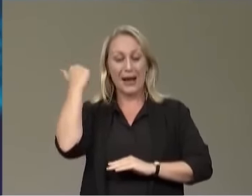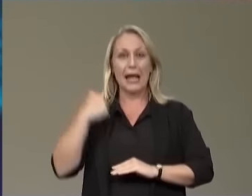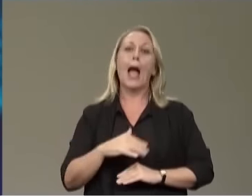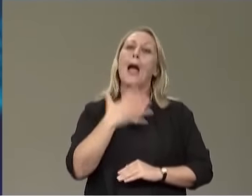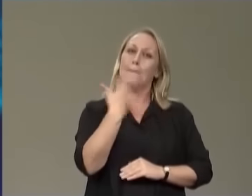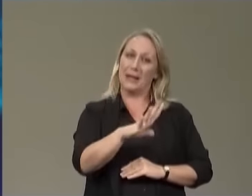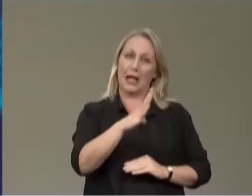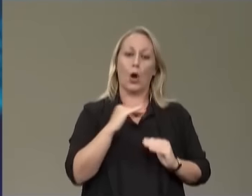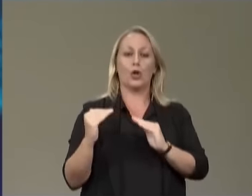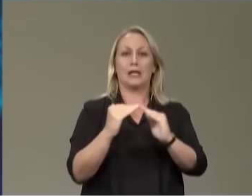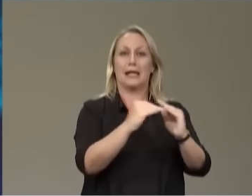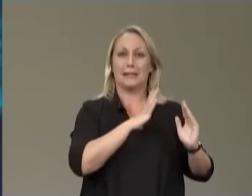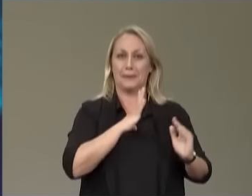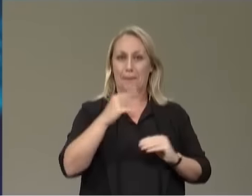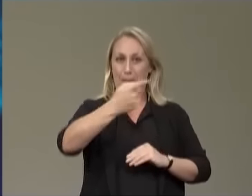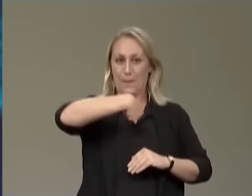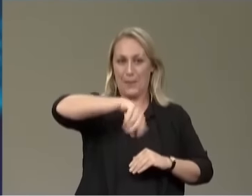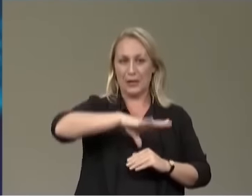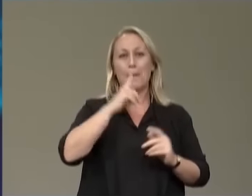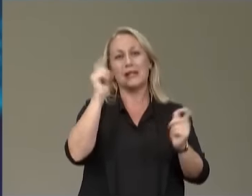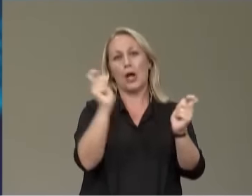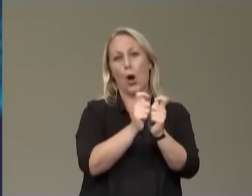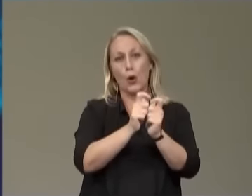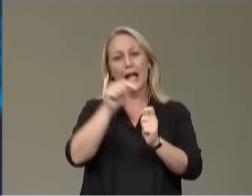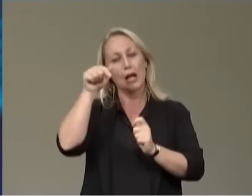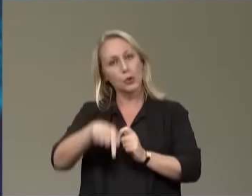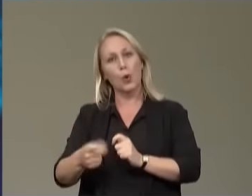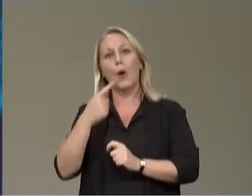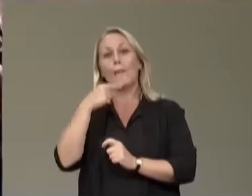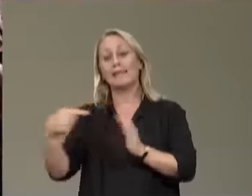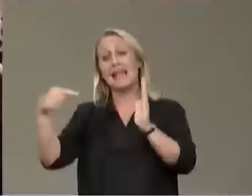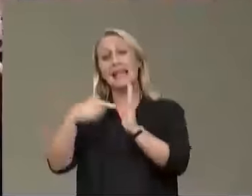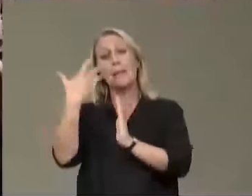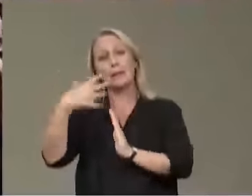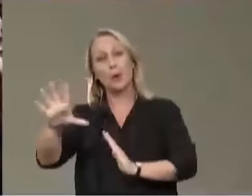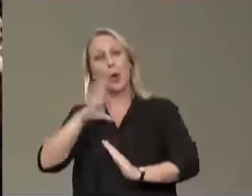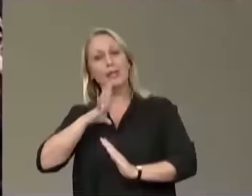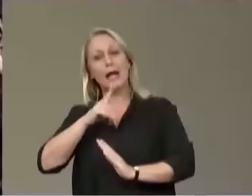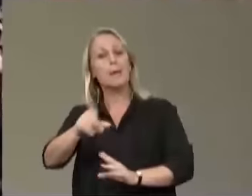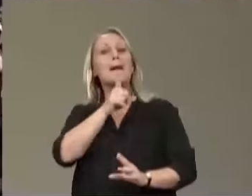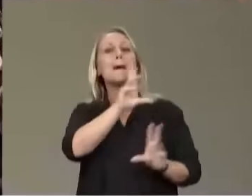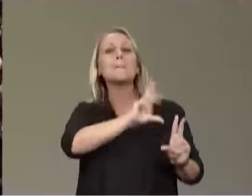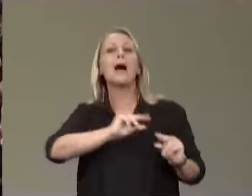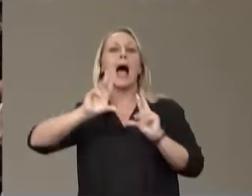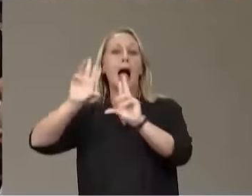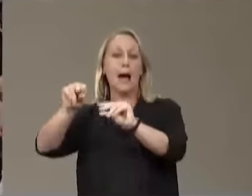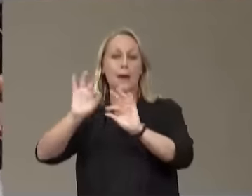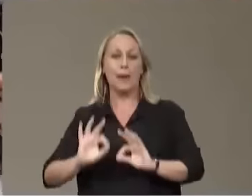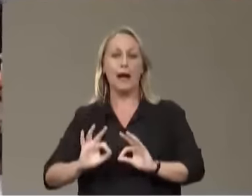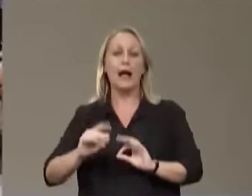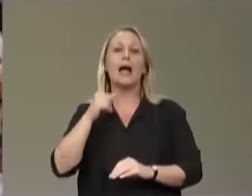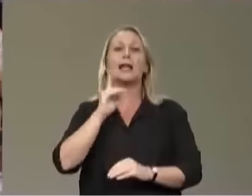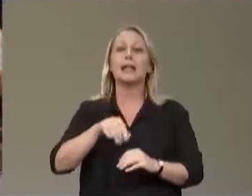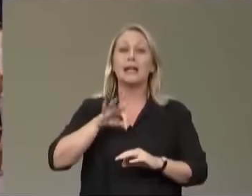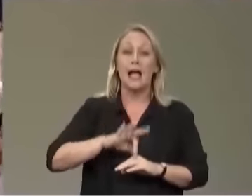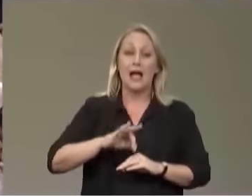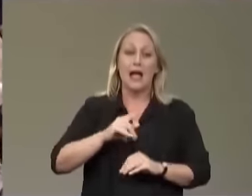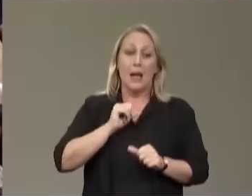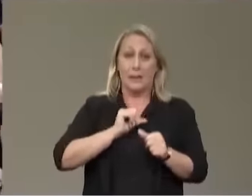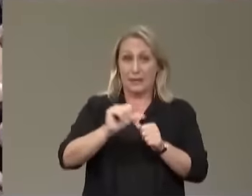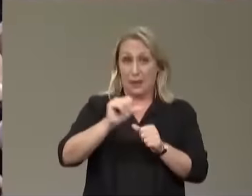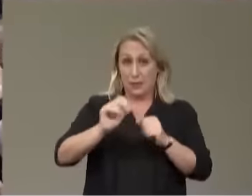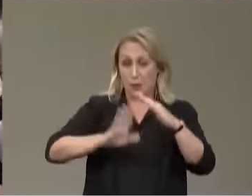στηρίξει σημαντικά χωριά κομοπόλη στην ελληνική ύπαιθρο. Και το κριτήριο του μέγιστου μισθού του εργαζόμενου δεν